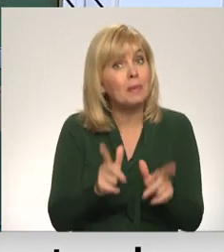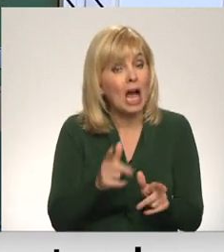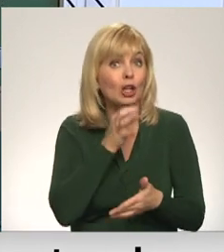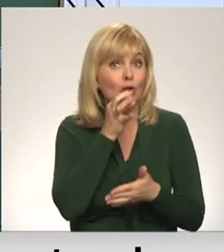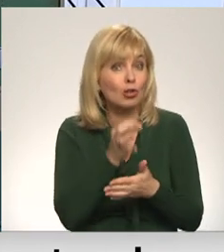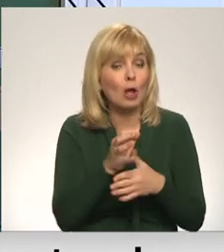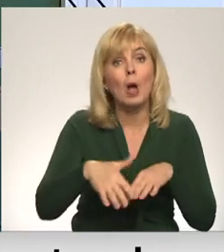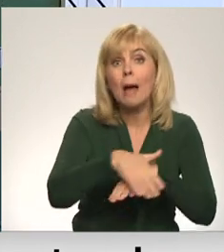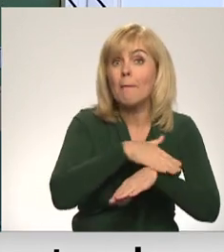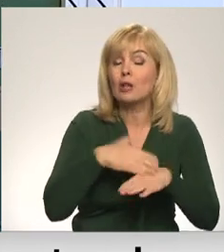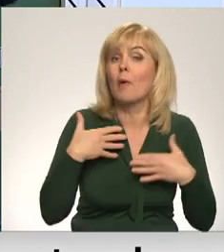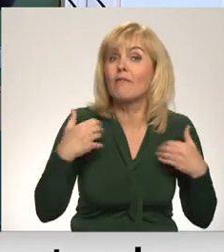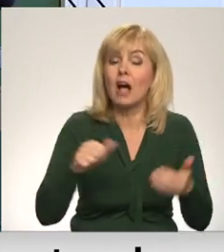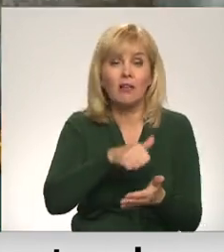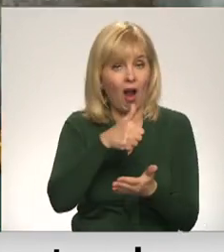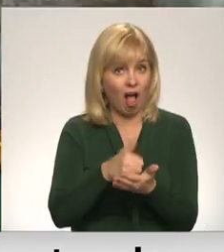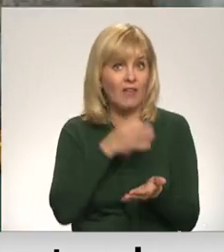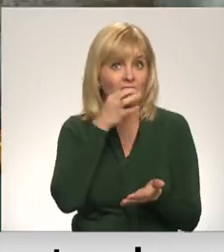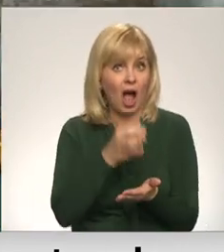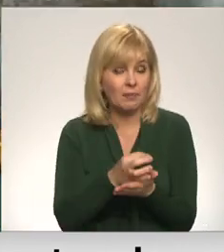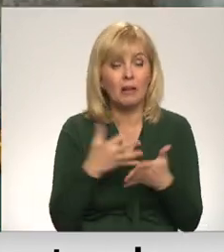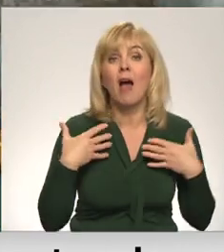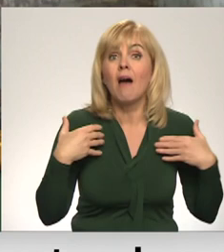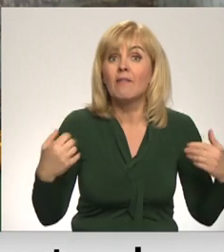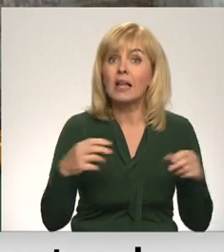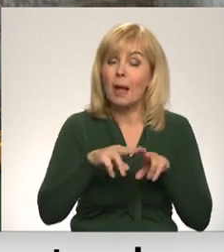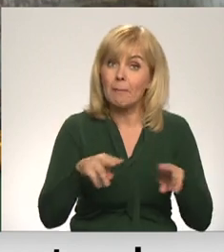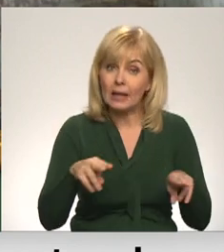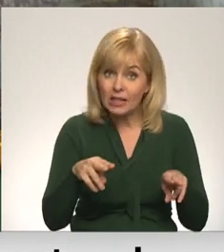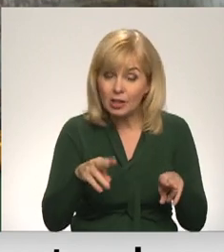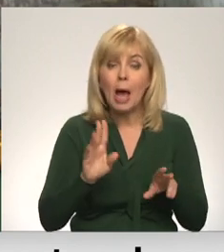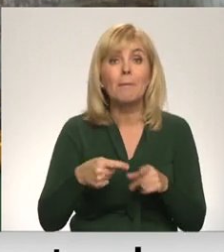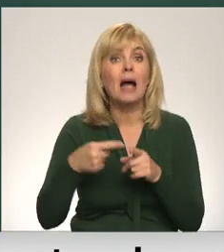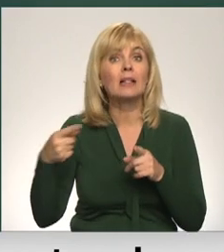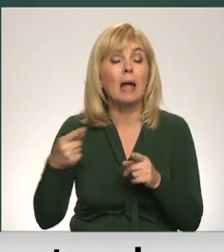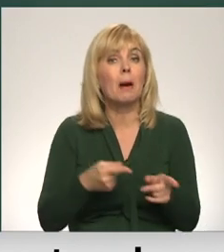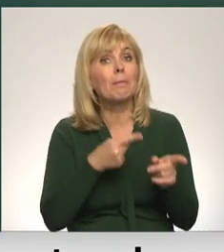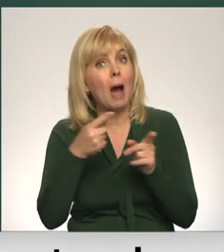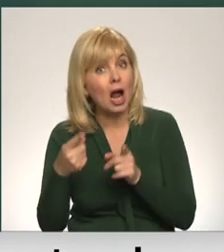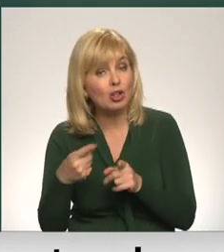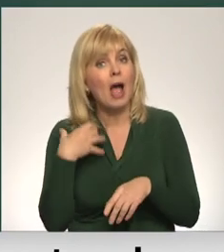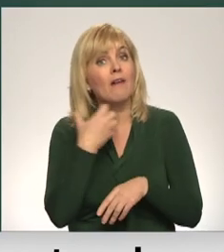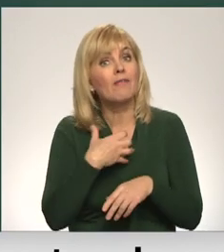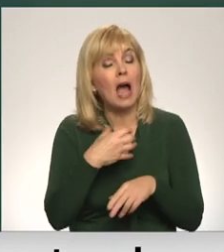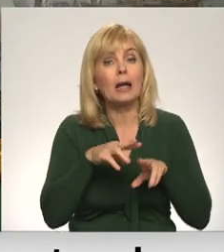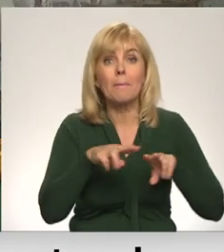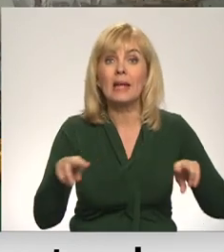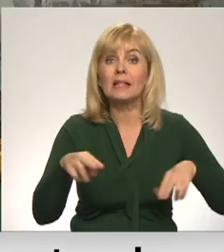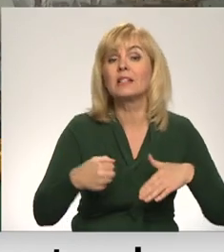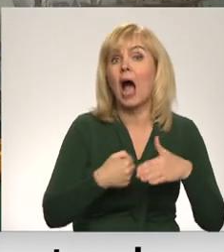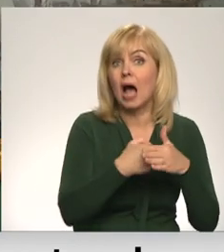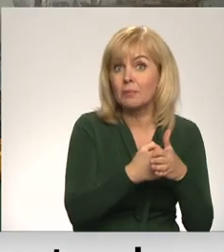par sabiedrības veselību galvenā atbildīgā ir veselības ministrija. Tāpēc termiņa pārcelšanai vajadzīgs arī ministrijas atbalsts.